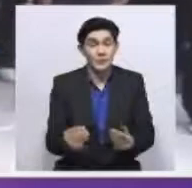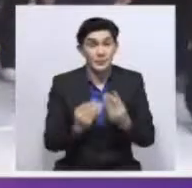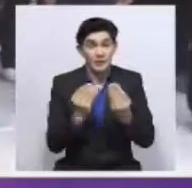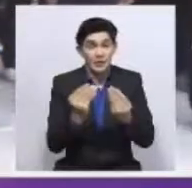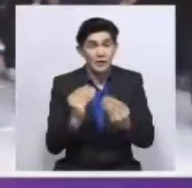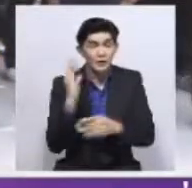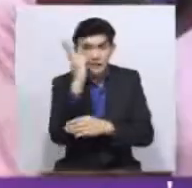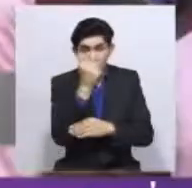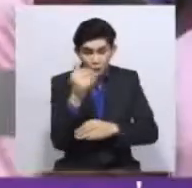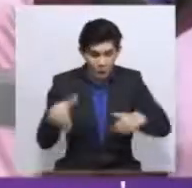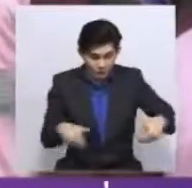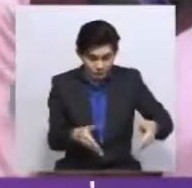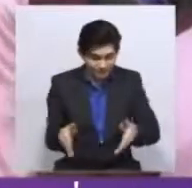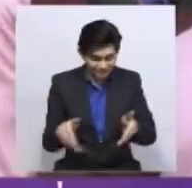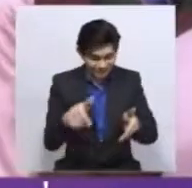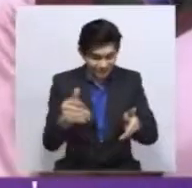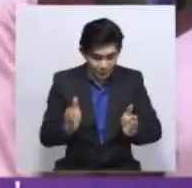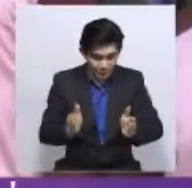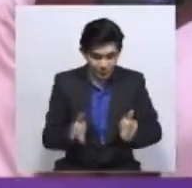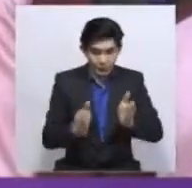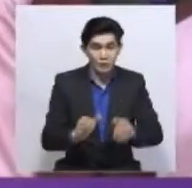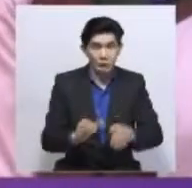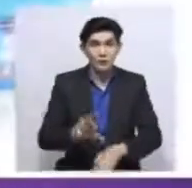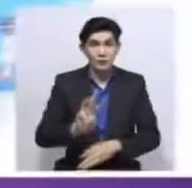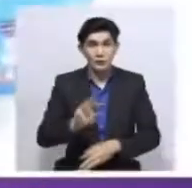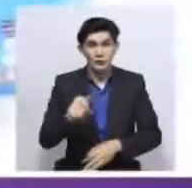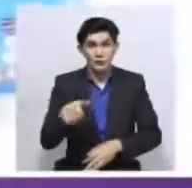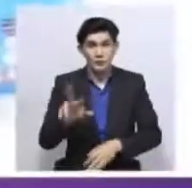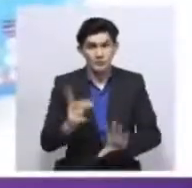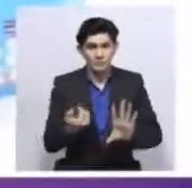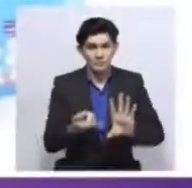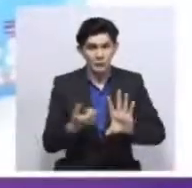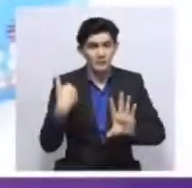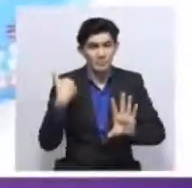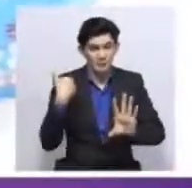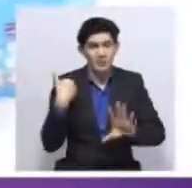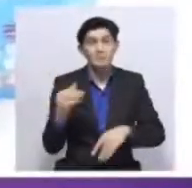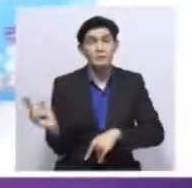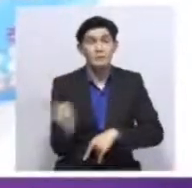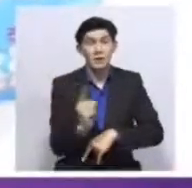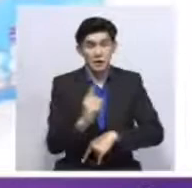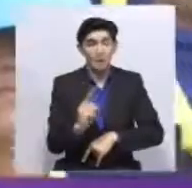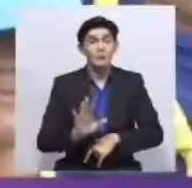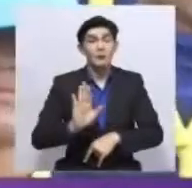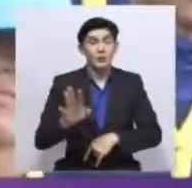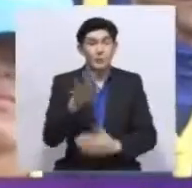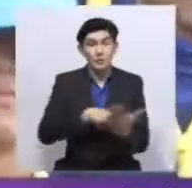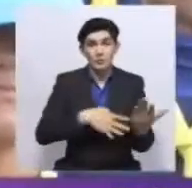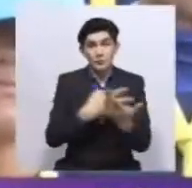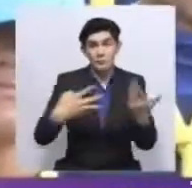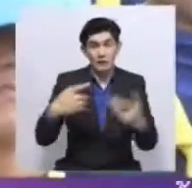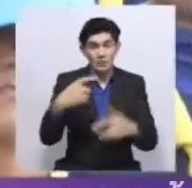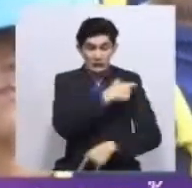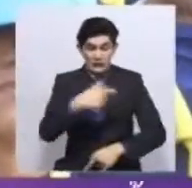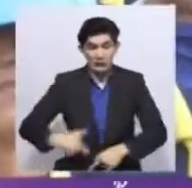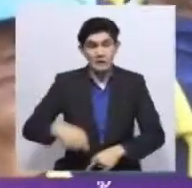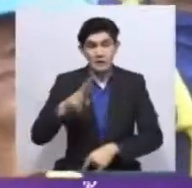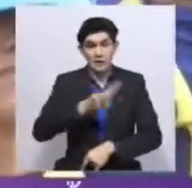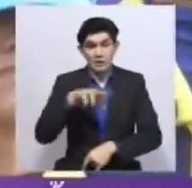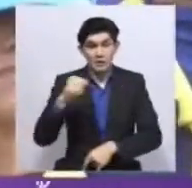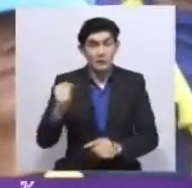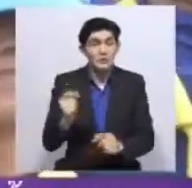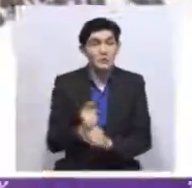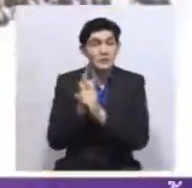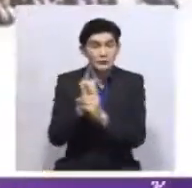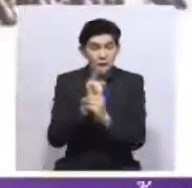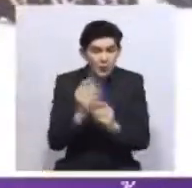ชน์ปรับปรุงภูมิทัศน์คูน้ำริมถนนวิภาวดีรังสิตนะครับทั้งฝั่งขาเข้าและฝั่งขาออกตามพระราชโอบายของสมเด็จพระเจ้าอยู่หัว